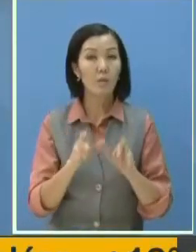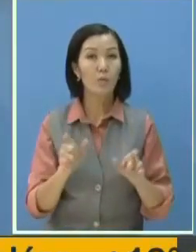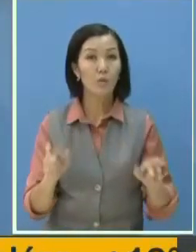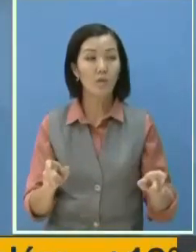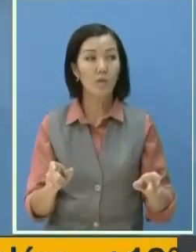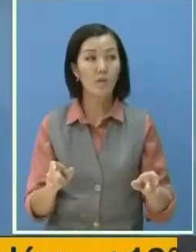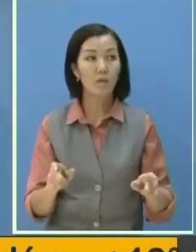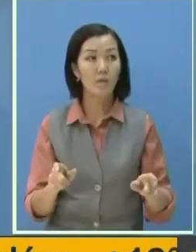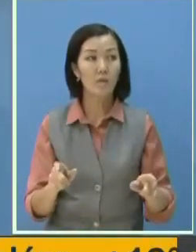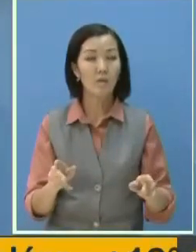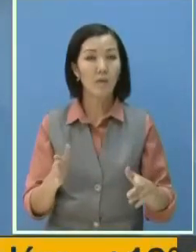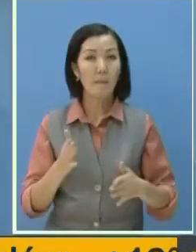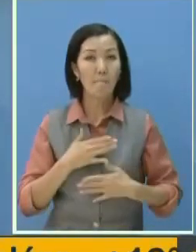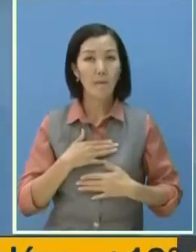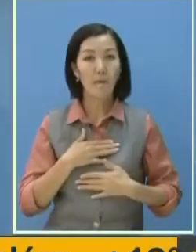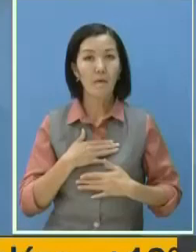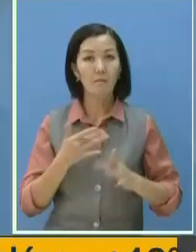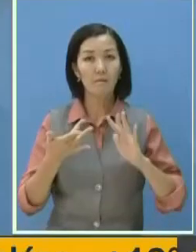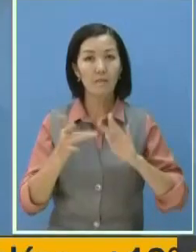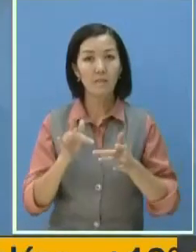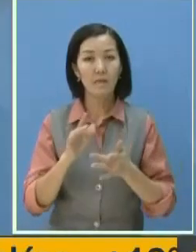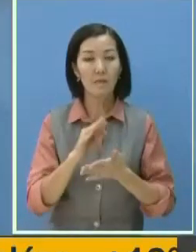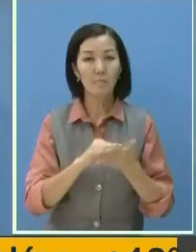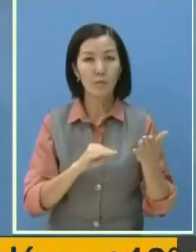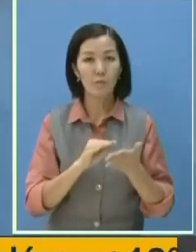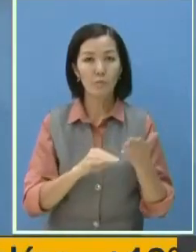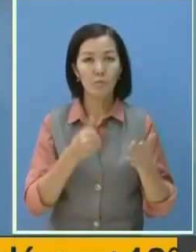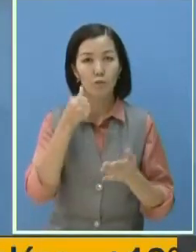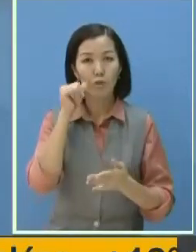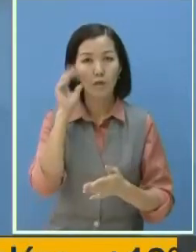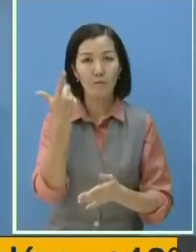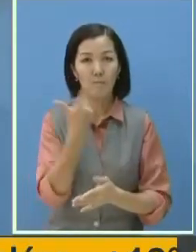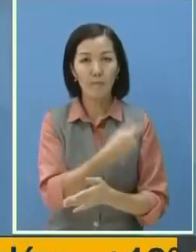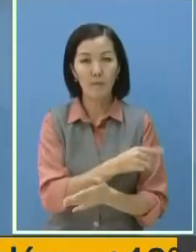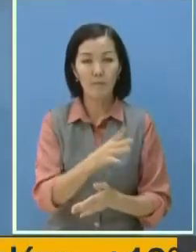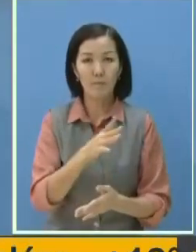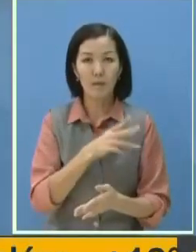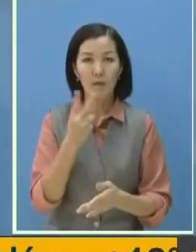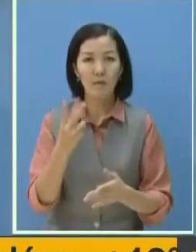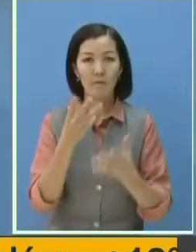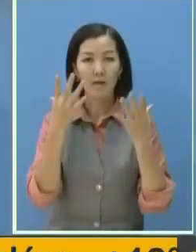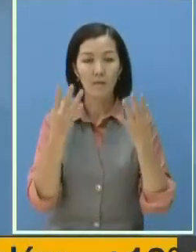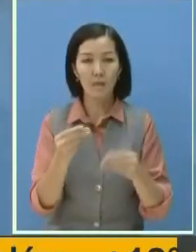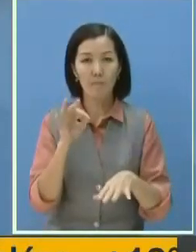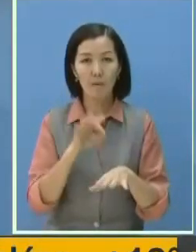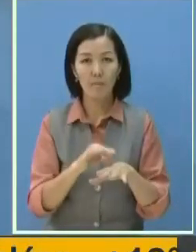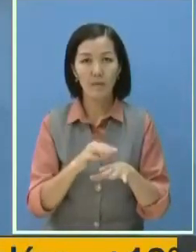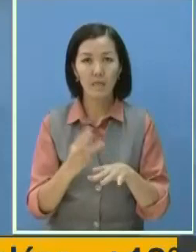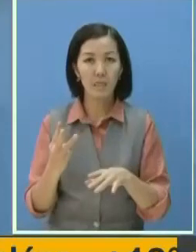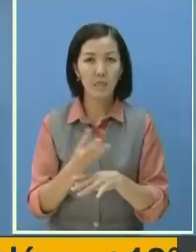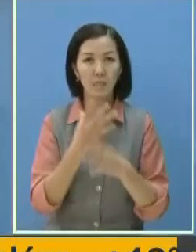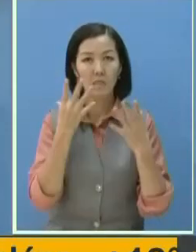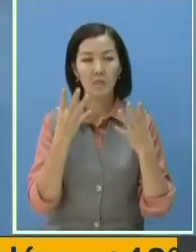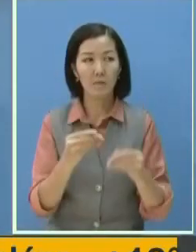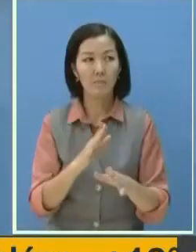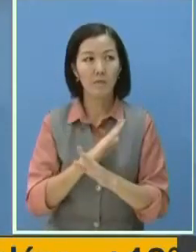и мы видим в социальных сетях, пишут, что вот вчера поставил прививку, 2 дня поболел, и все, на третий благополучно